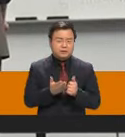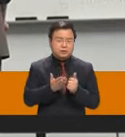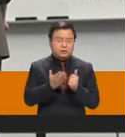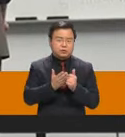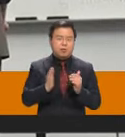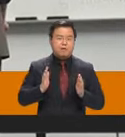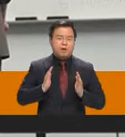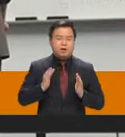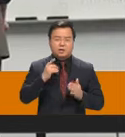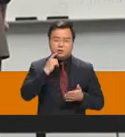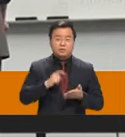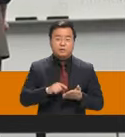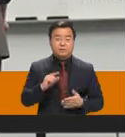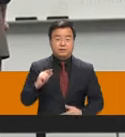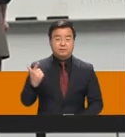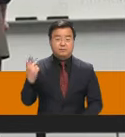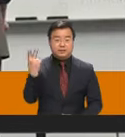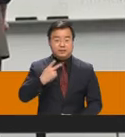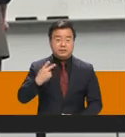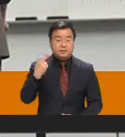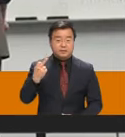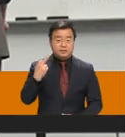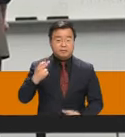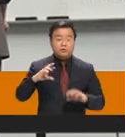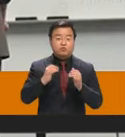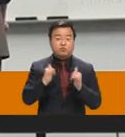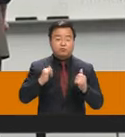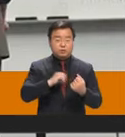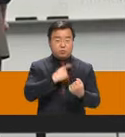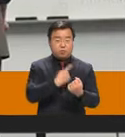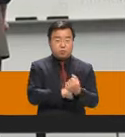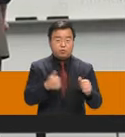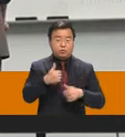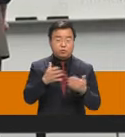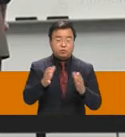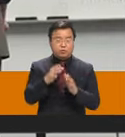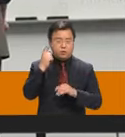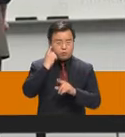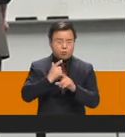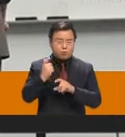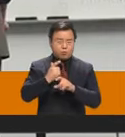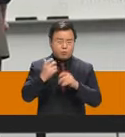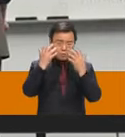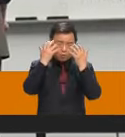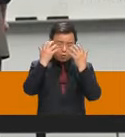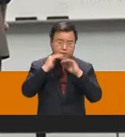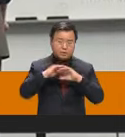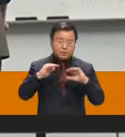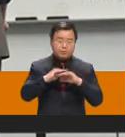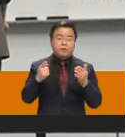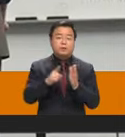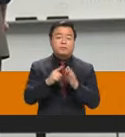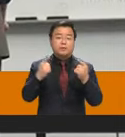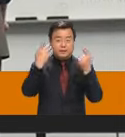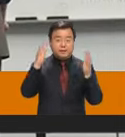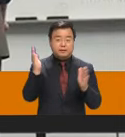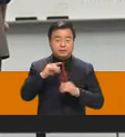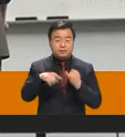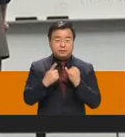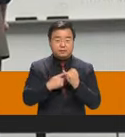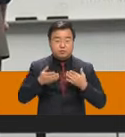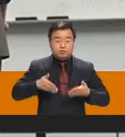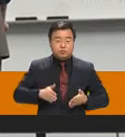아닙니다. 지난 2012년 국민권익위원회는 이들의 고충을 덜어주기 위해서 대학생 임신, 출산, 또